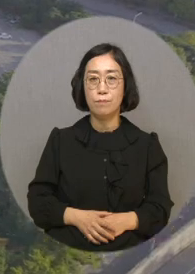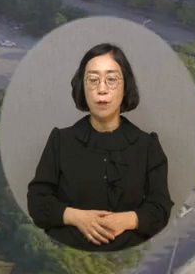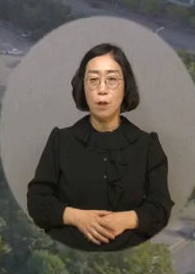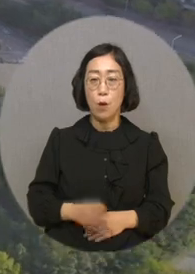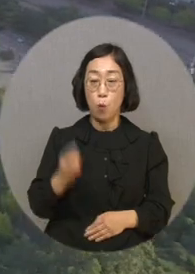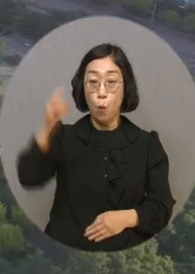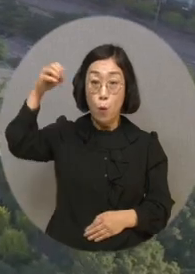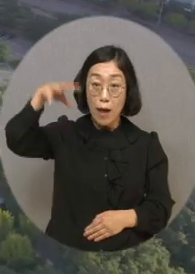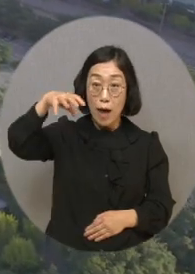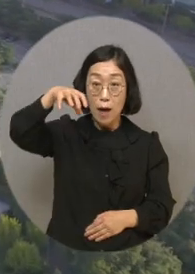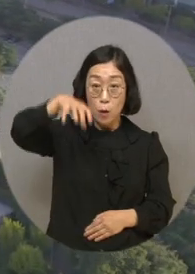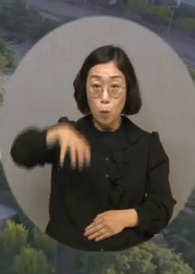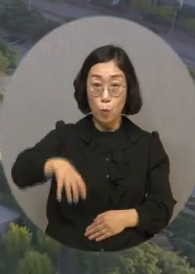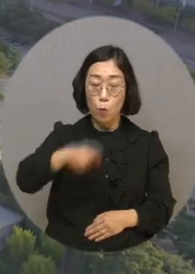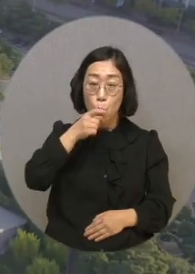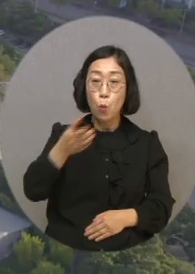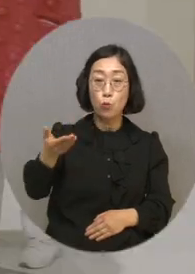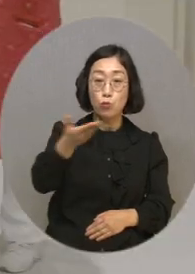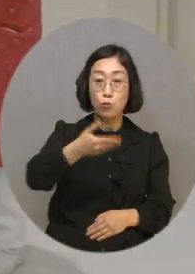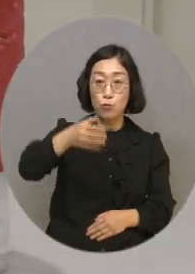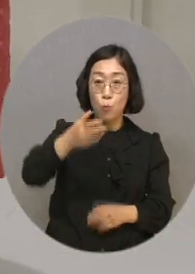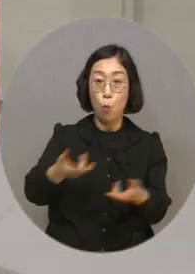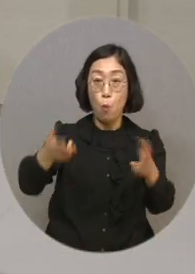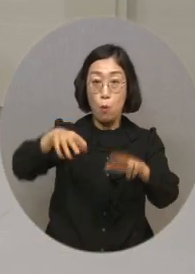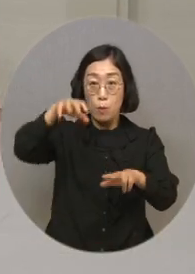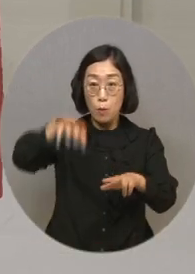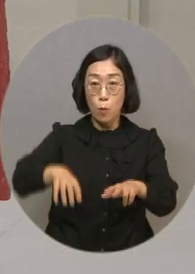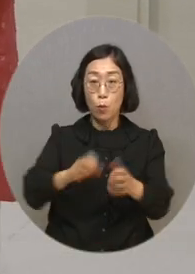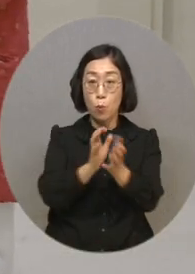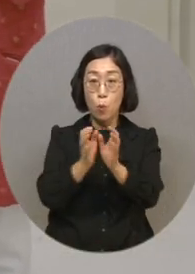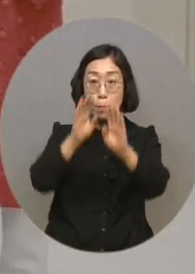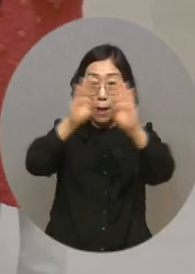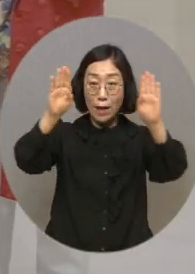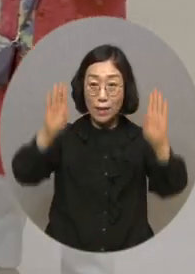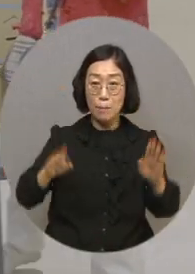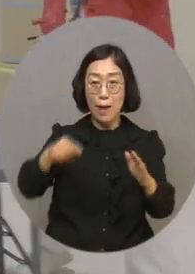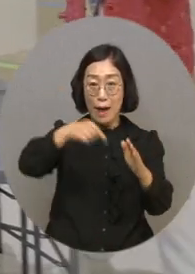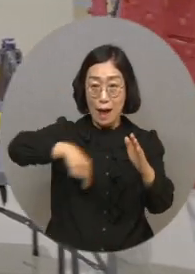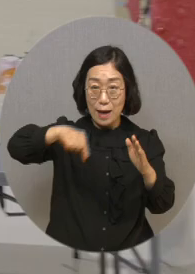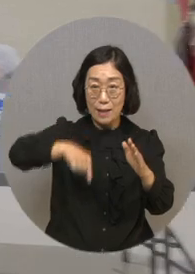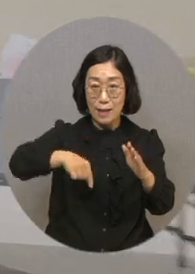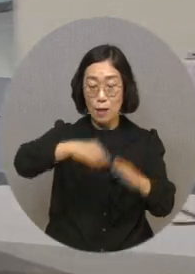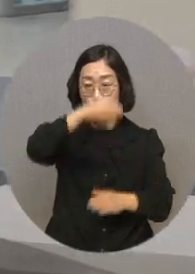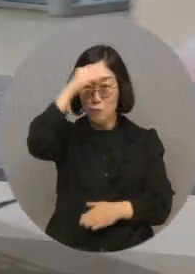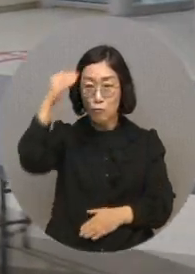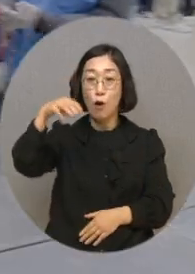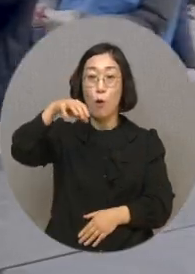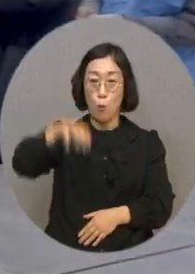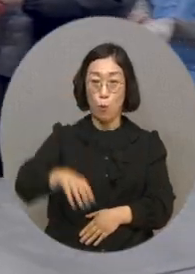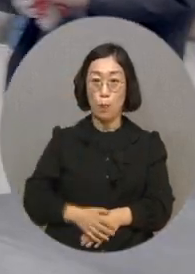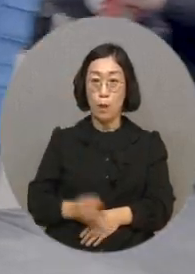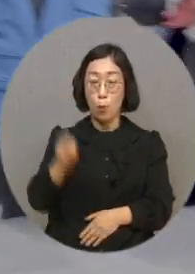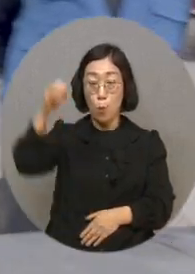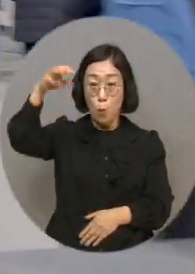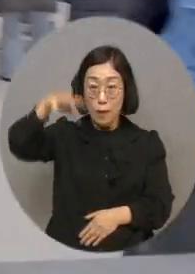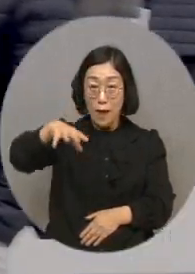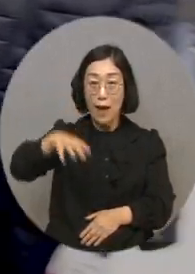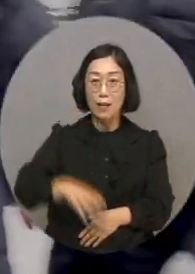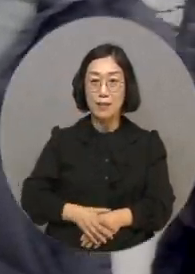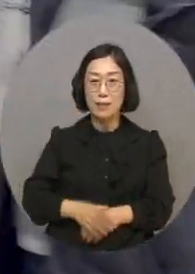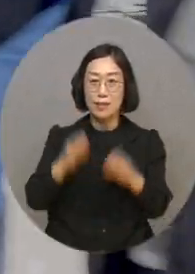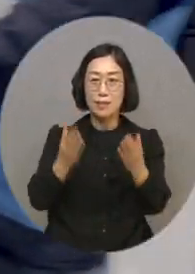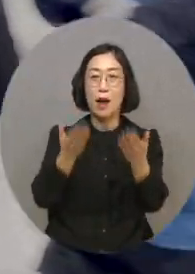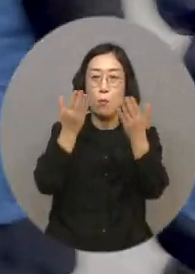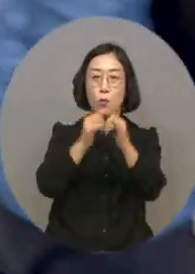고양시 일산호수공원에 자리한 고양국제꽃박람회 실내 전시관. 고양시 관광협의회